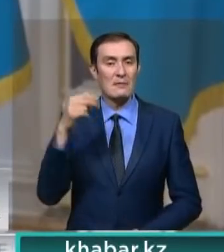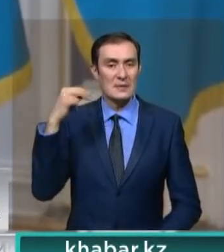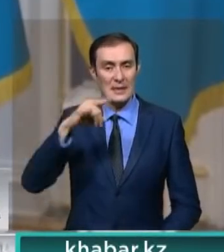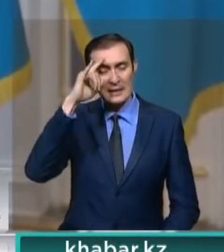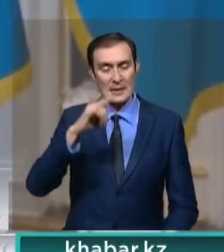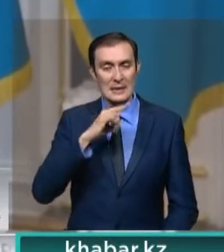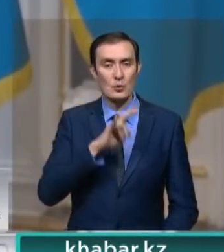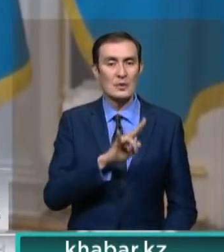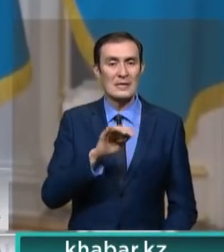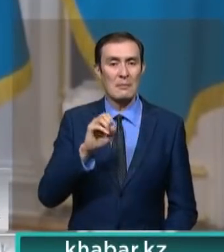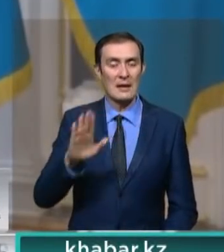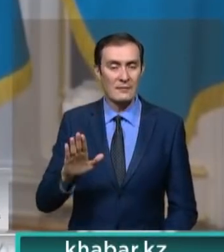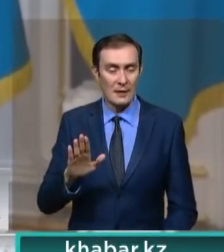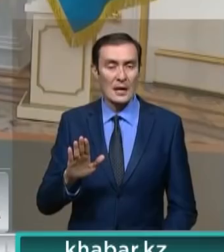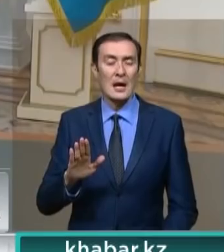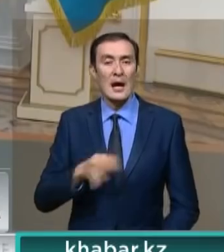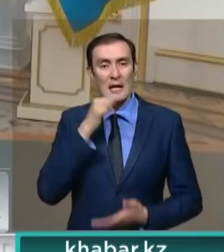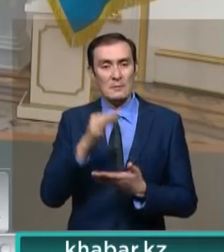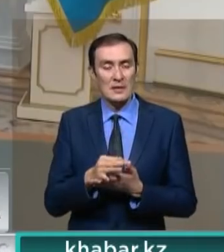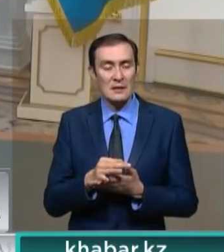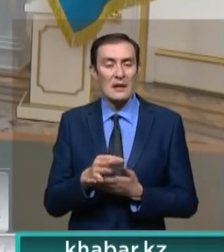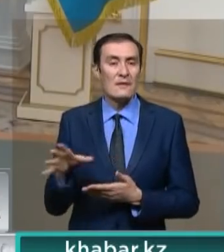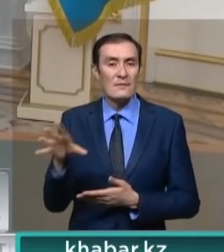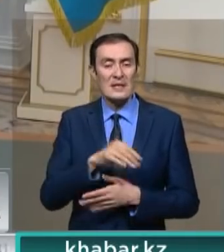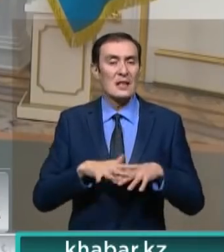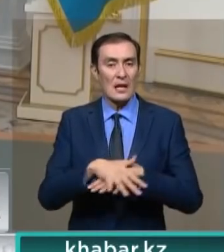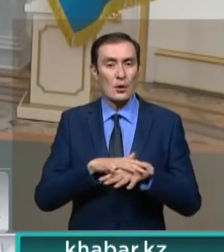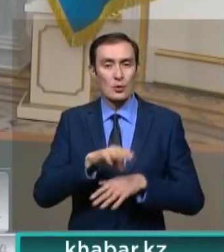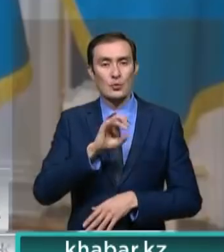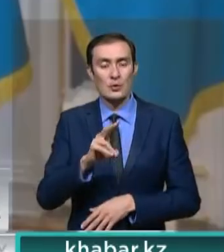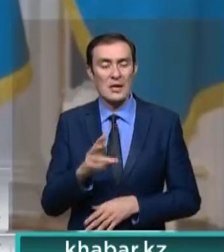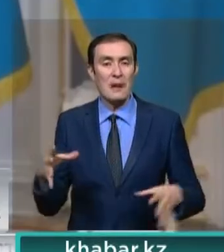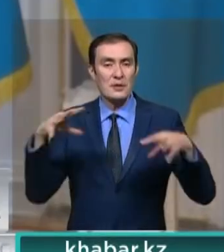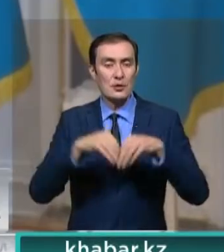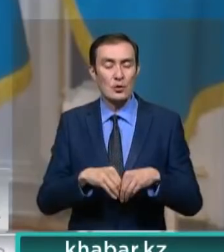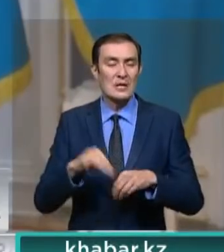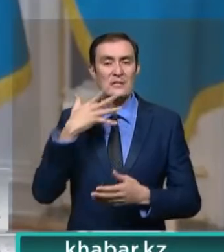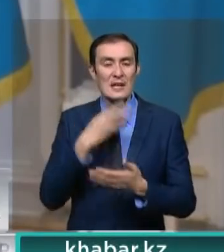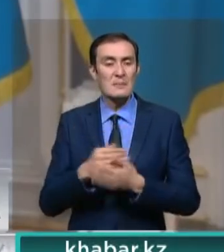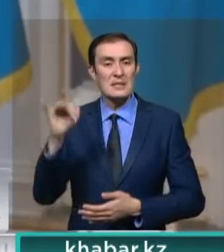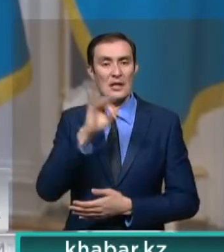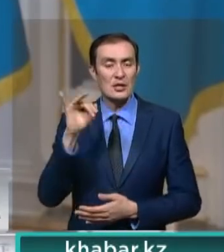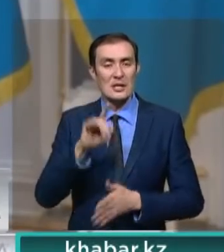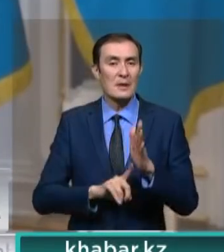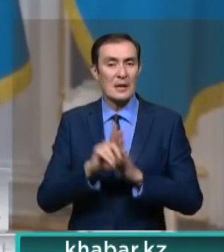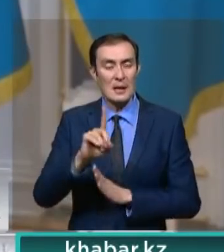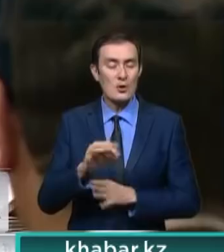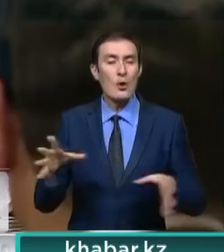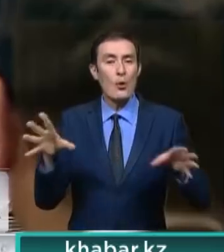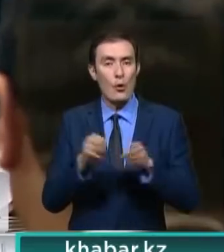президент Казахстана Нурсултан Назарбаев, отметил, весь тюркский народ объединен историческими корнями и общими